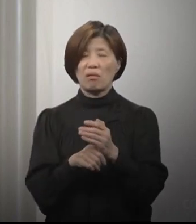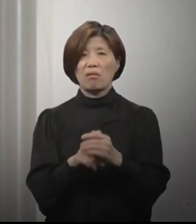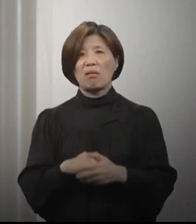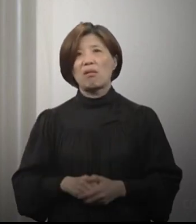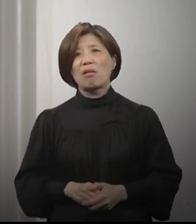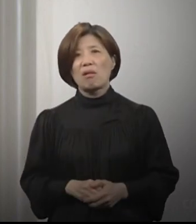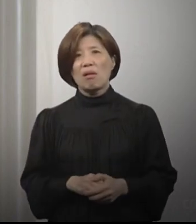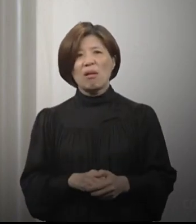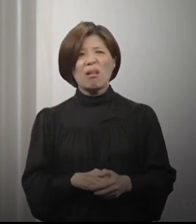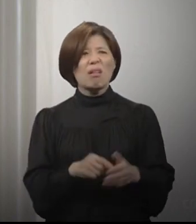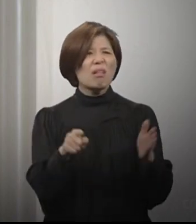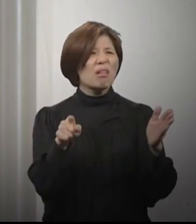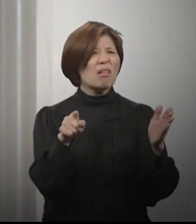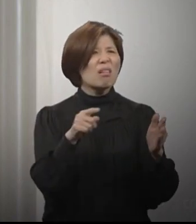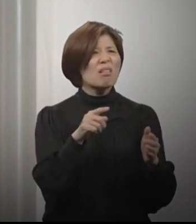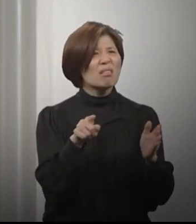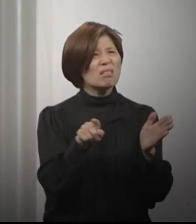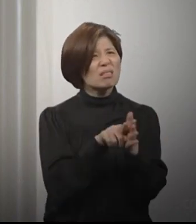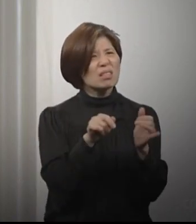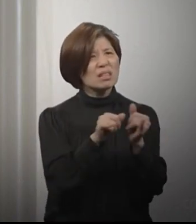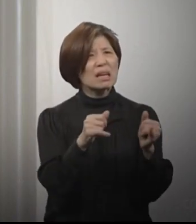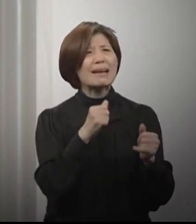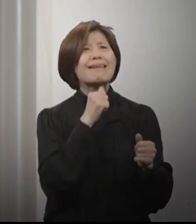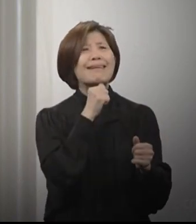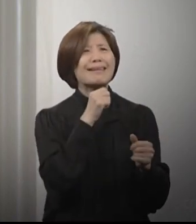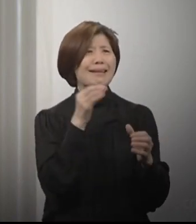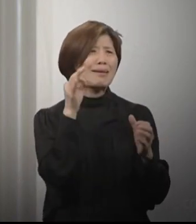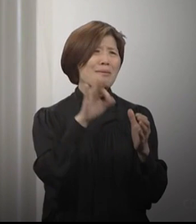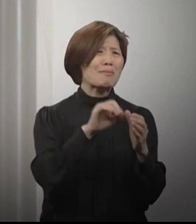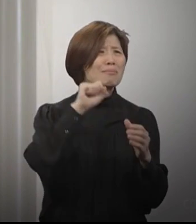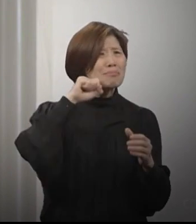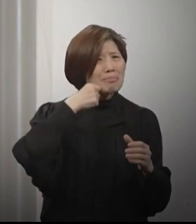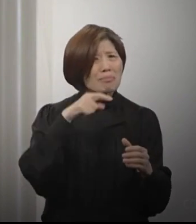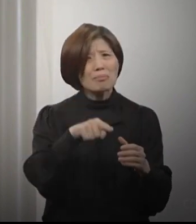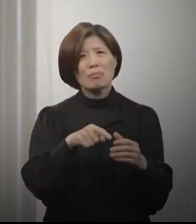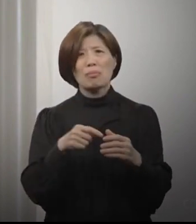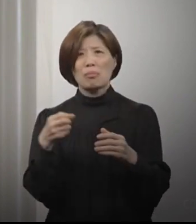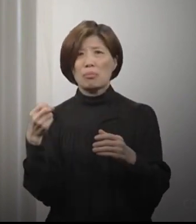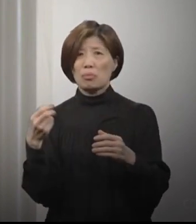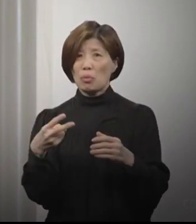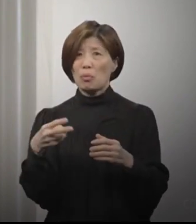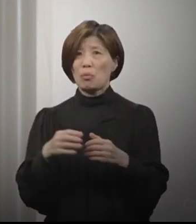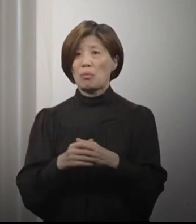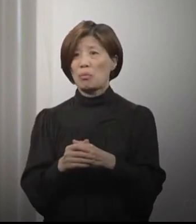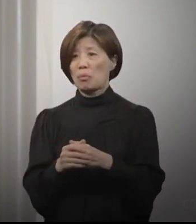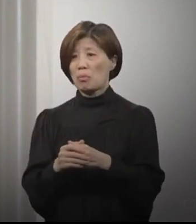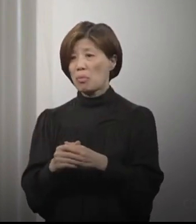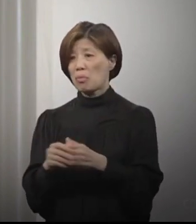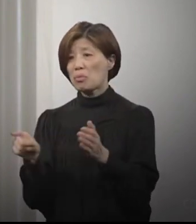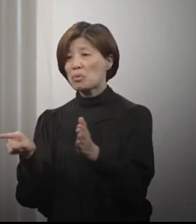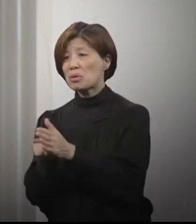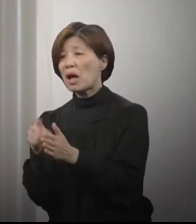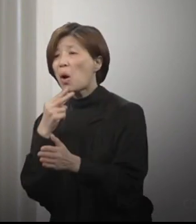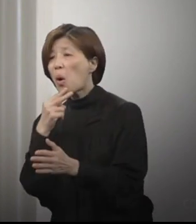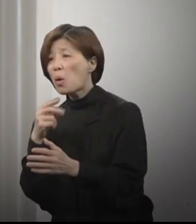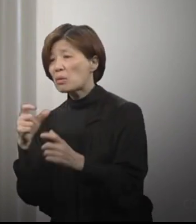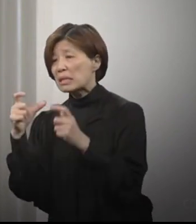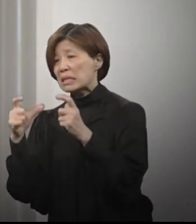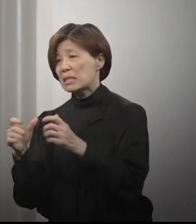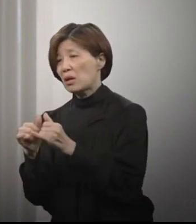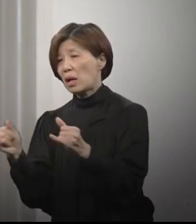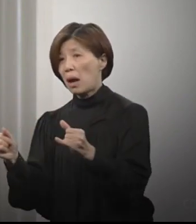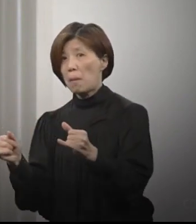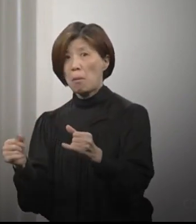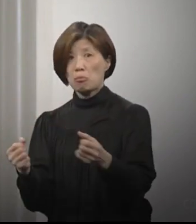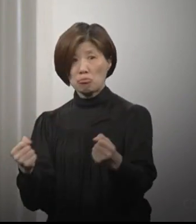헌금은커녕 먹고 사는 것도 힘들었던 가난한 교우들, 그리고 신앙을 살아가지 않던 지역